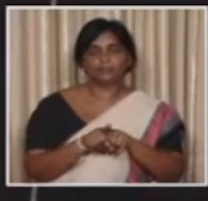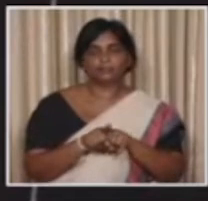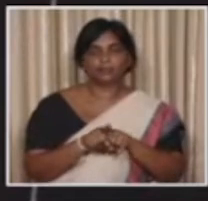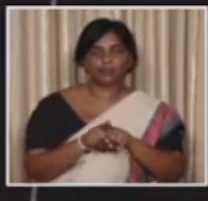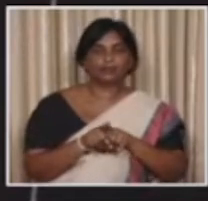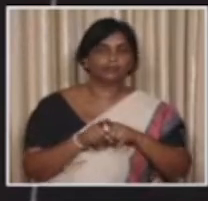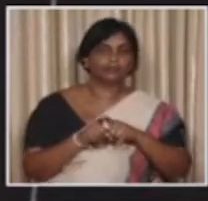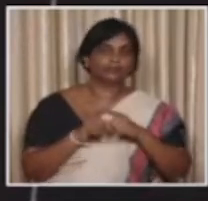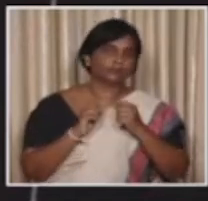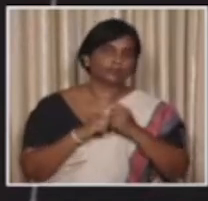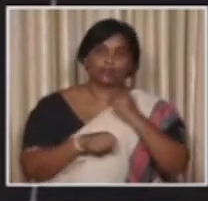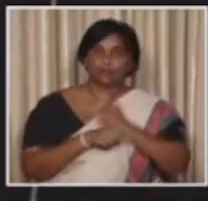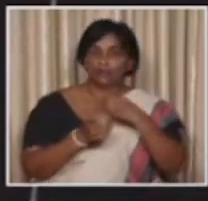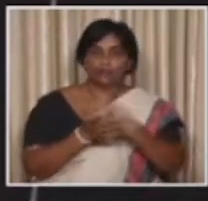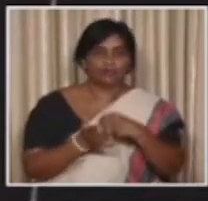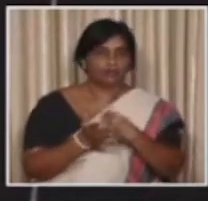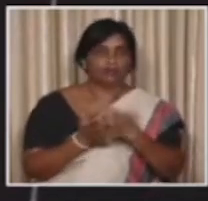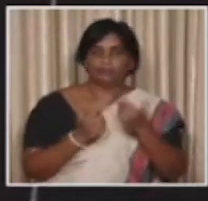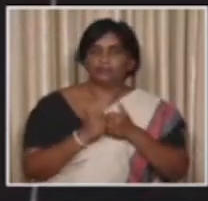මේවා නඩත්තු කරන්න බෑ. එනිසා